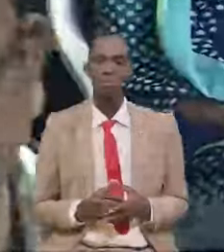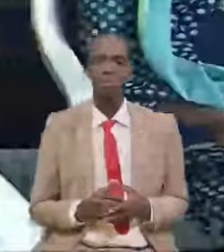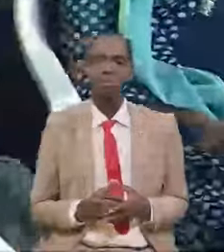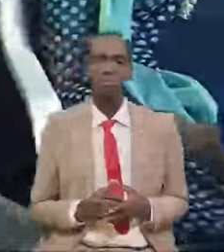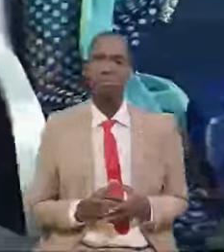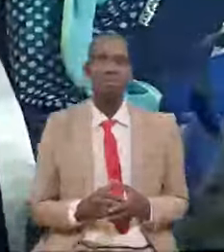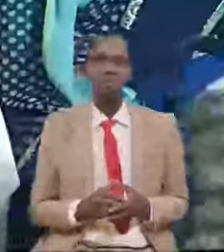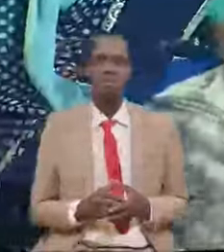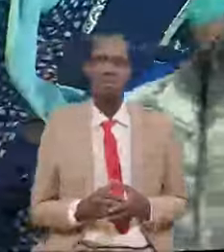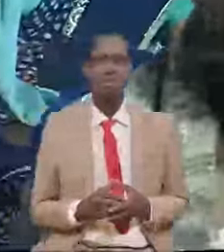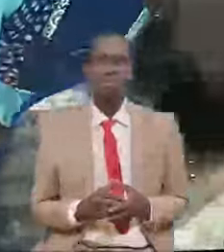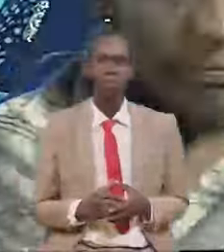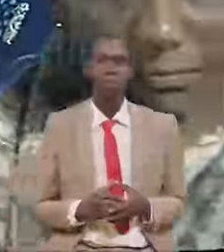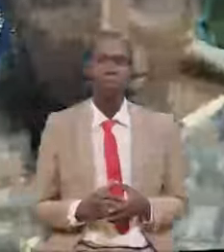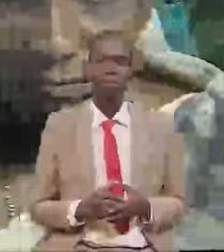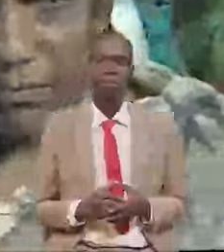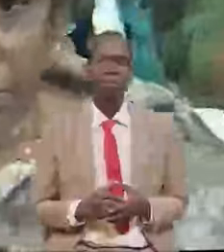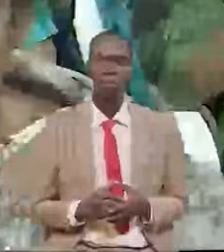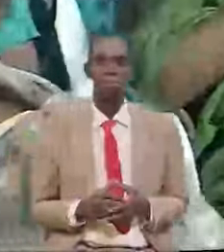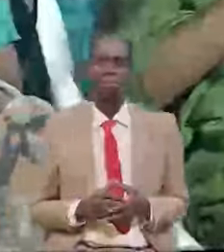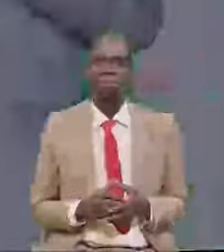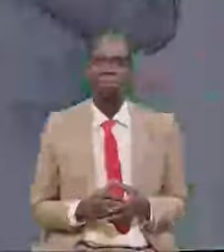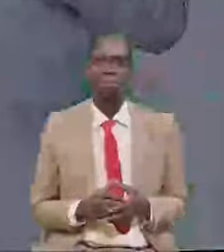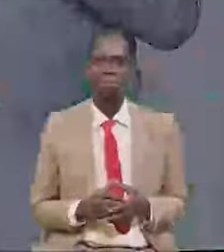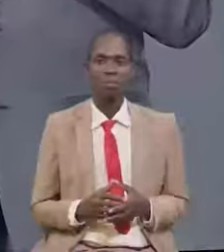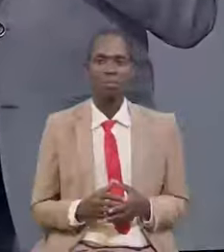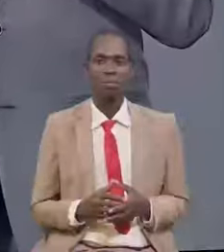Kakinada ne déçoit jamais l'homme de Dieu.